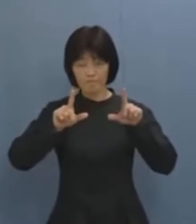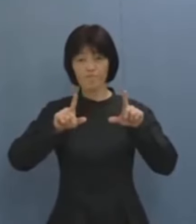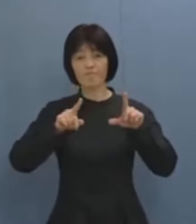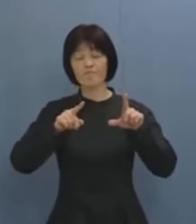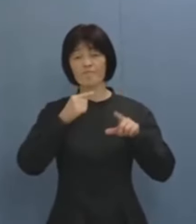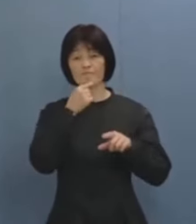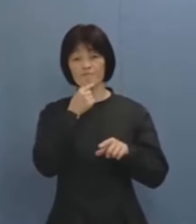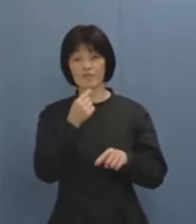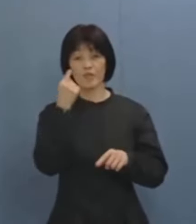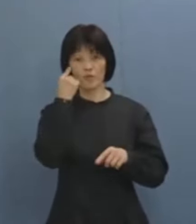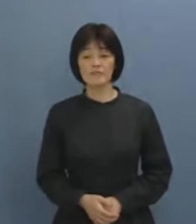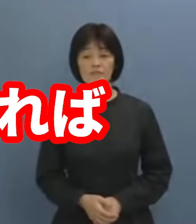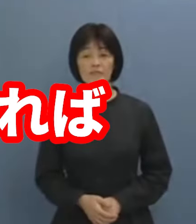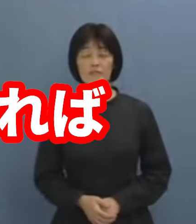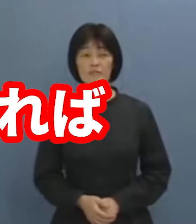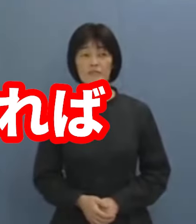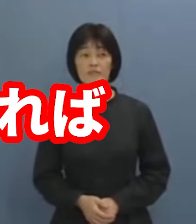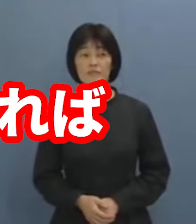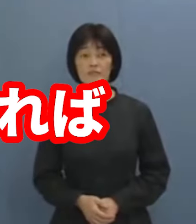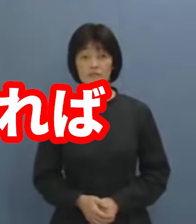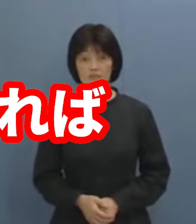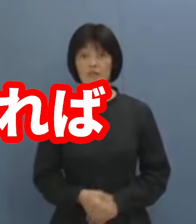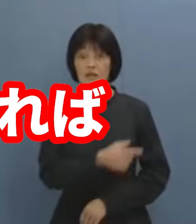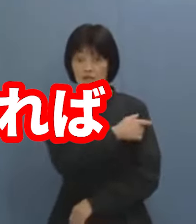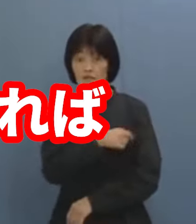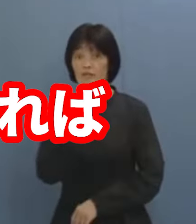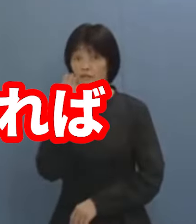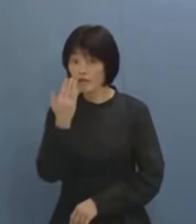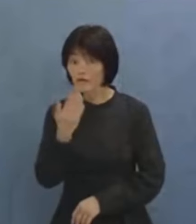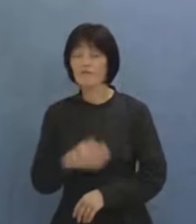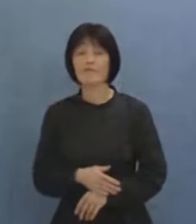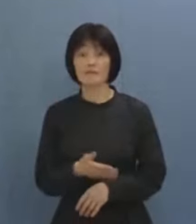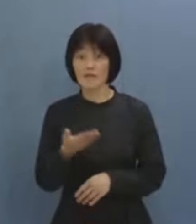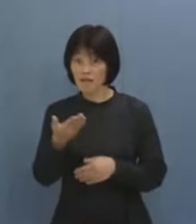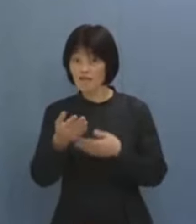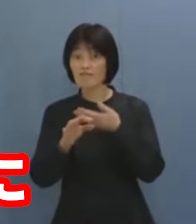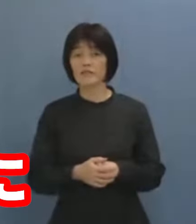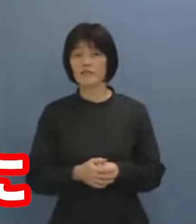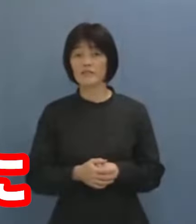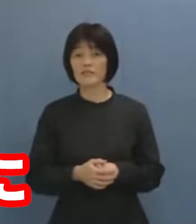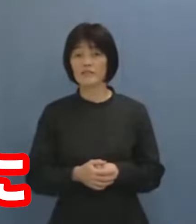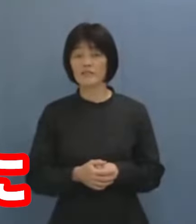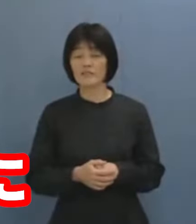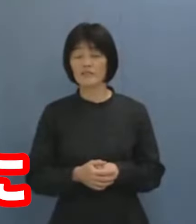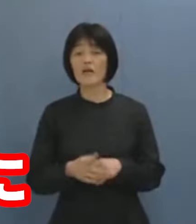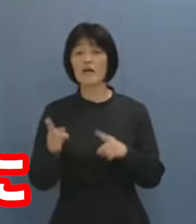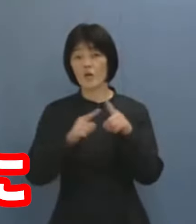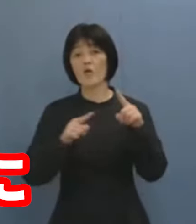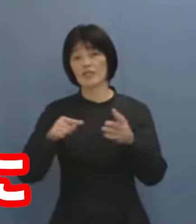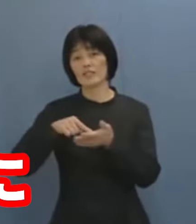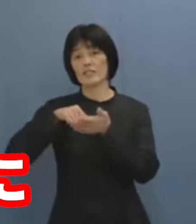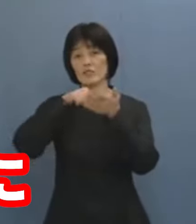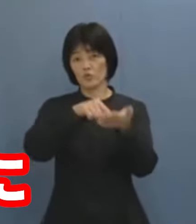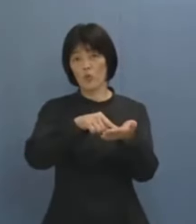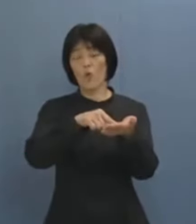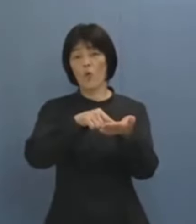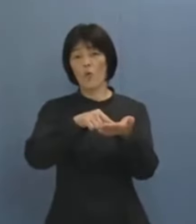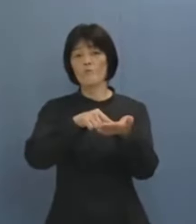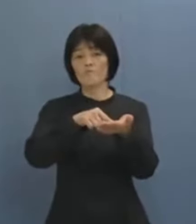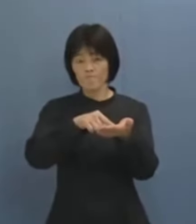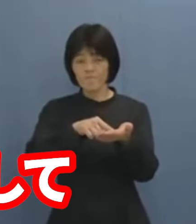ふうに考えていますね、はい、 例えばその公益通報であればですね、公益通報を受けた後